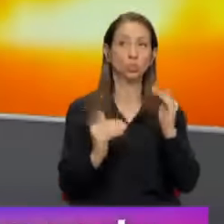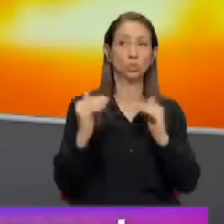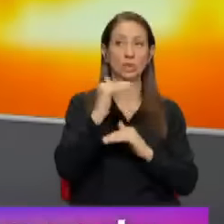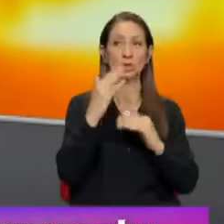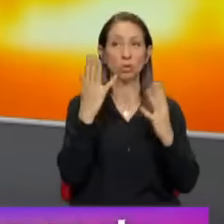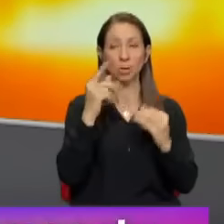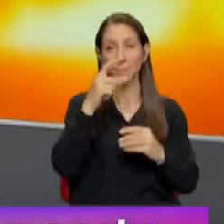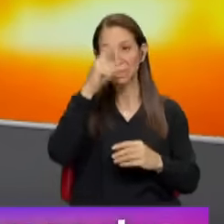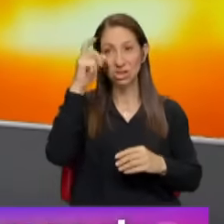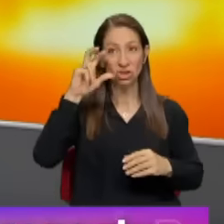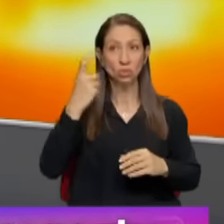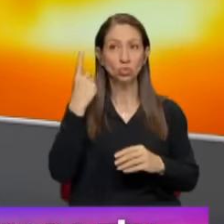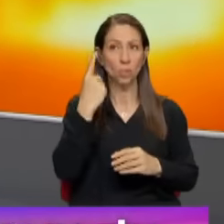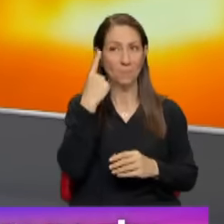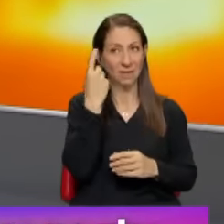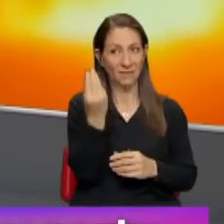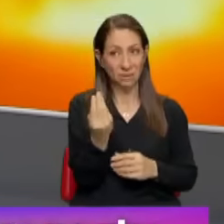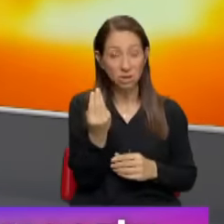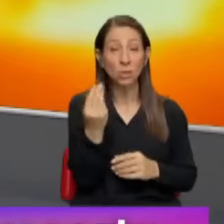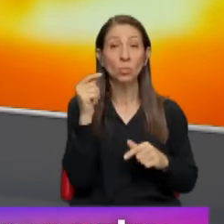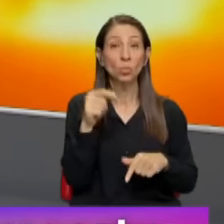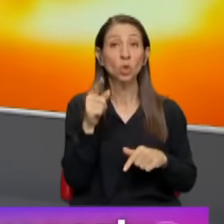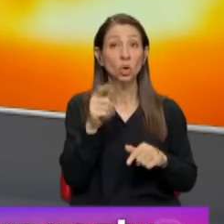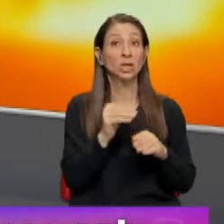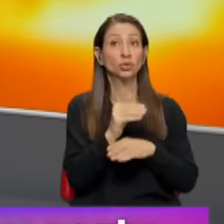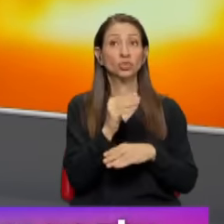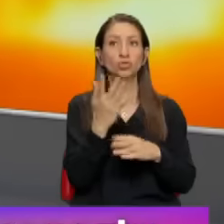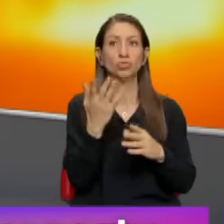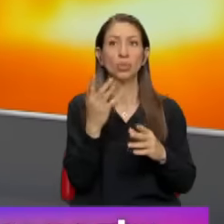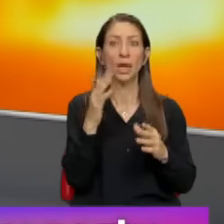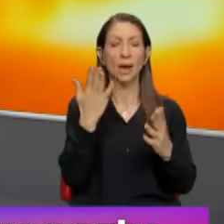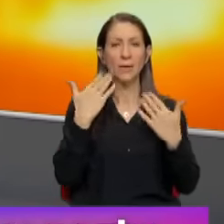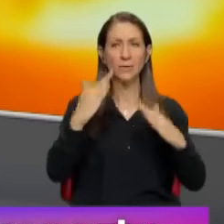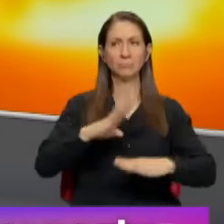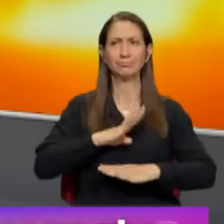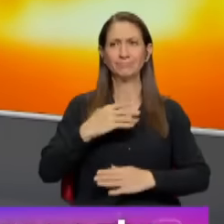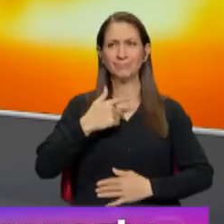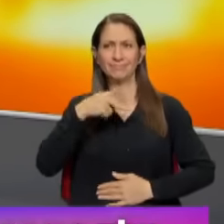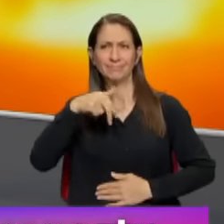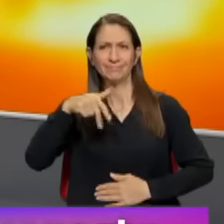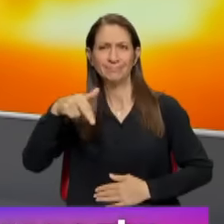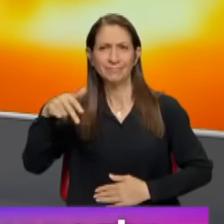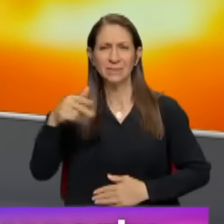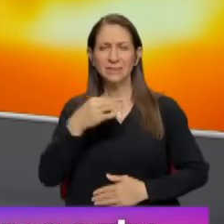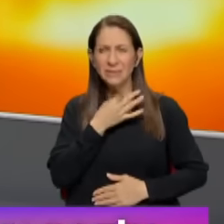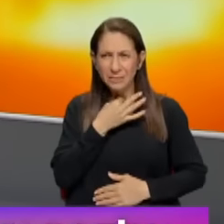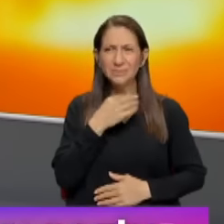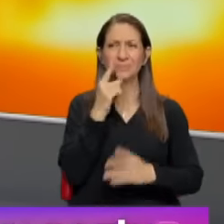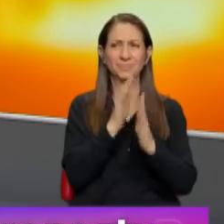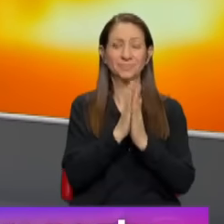bir sıcaklık dün bilgisini vermiştik. Bugün onu yaşıyoruz. Böyle terasa çıktığımızda